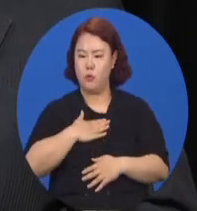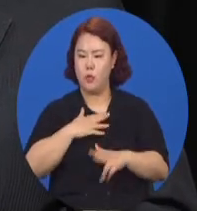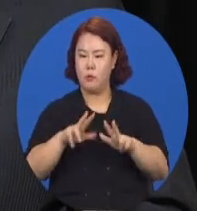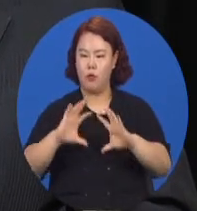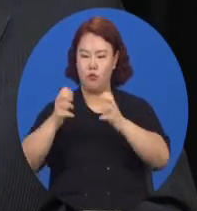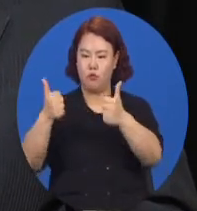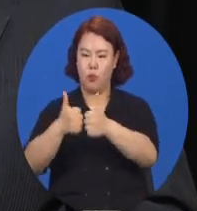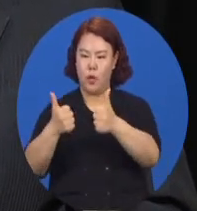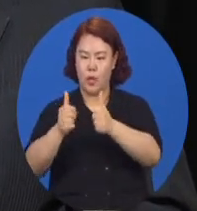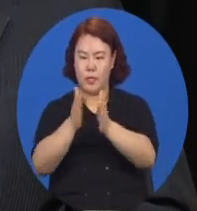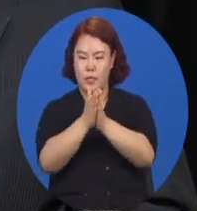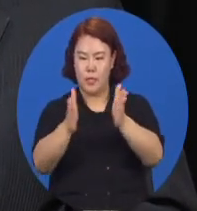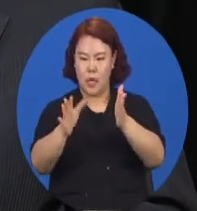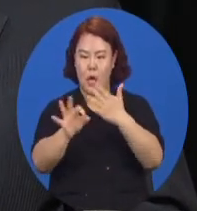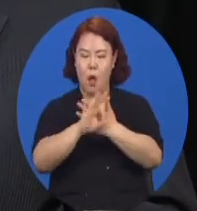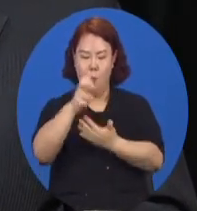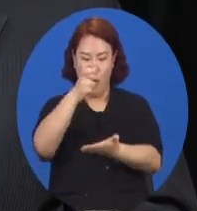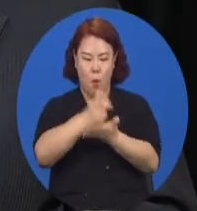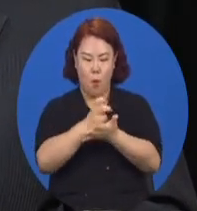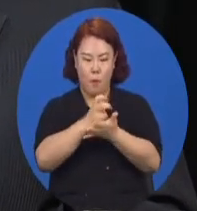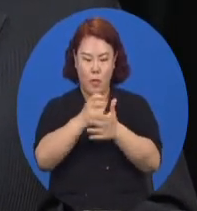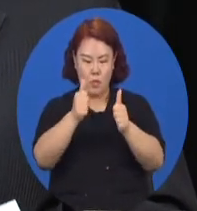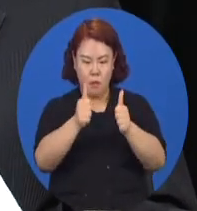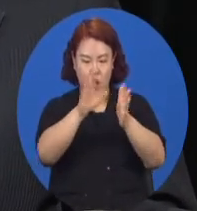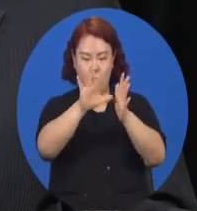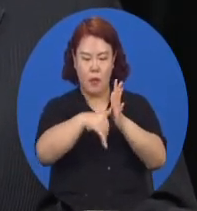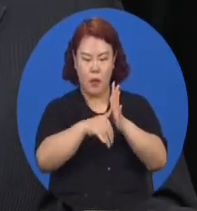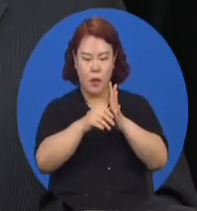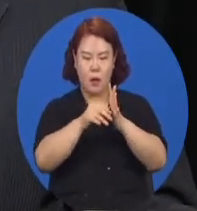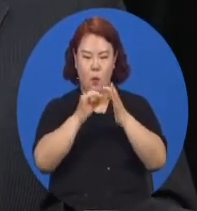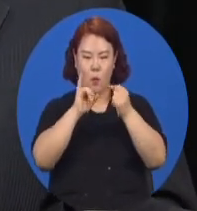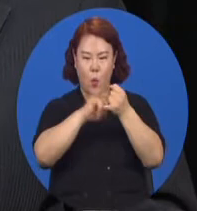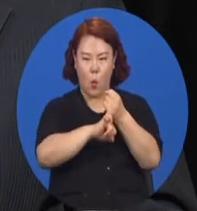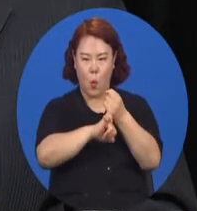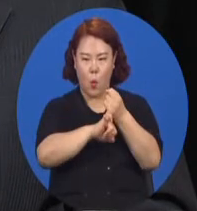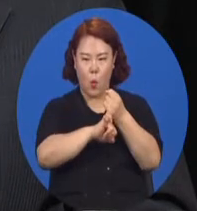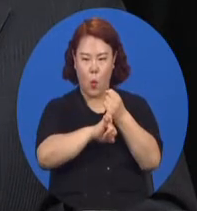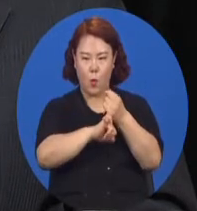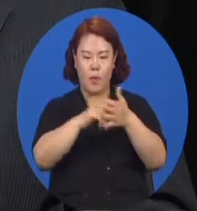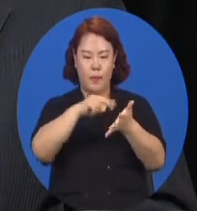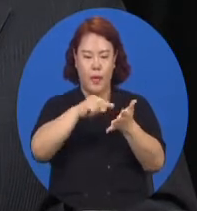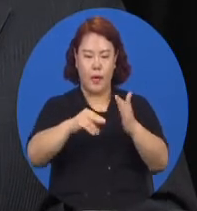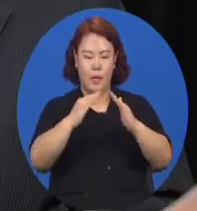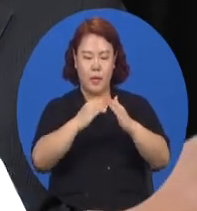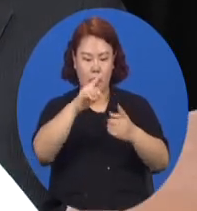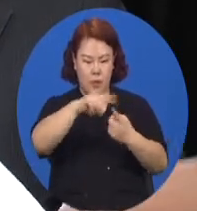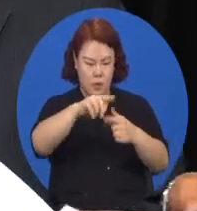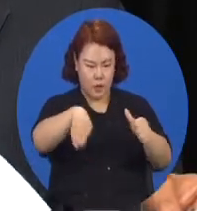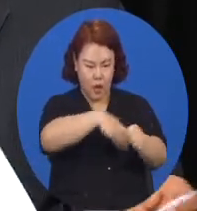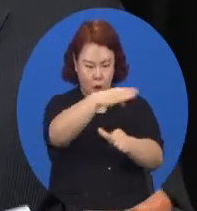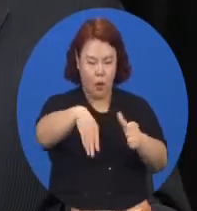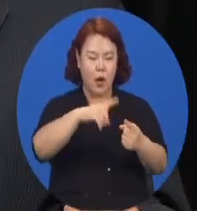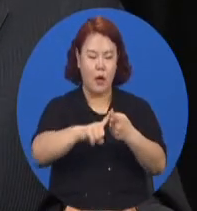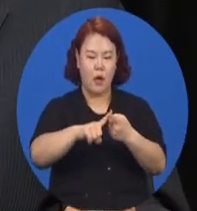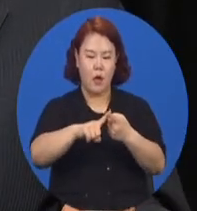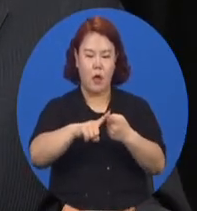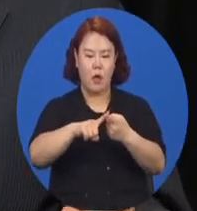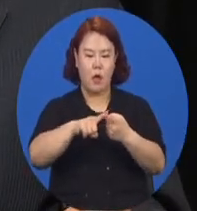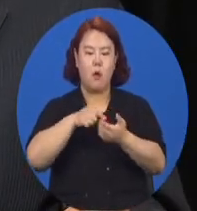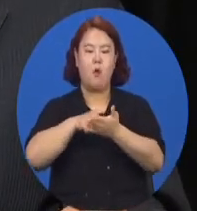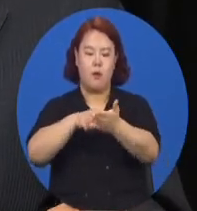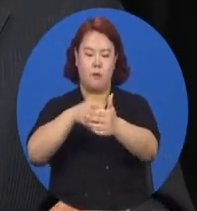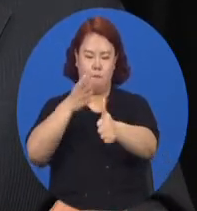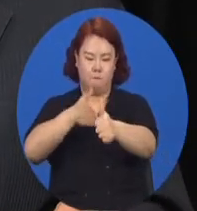국회가 열려가지고 법안 심의 같은 걸 할 때 반드시 이 부분을 갖다 거론해주고 확정해 달라고 또 요구도 했습니다. 그래서